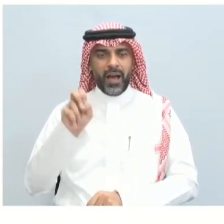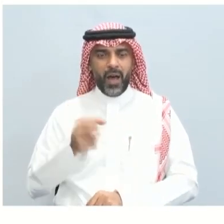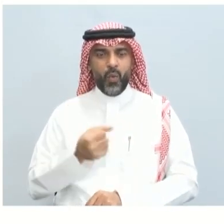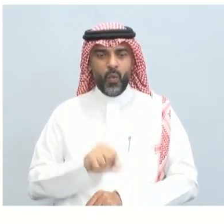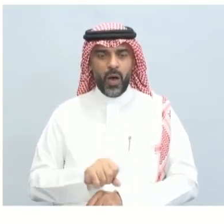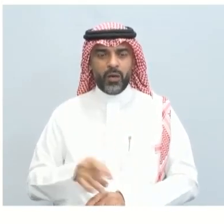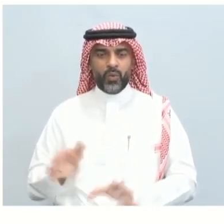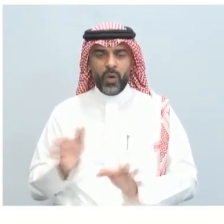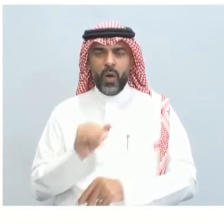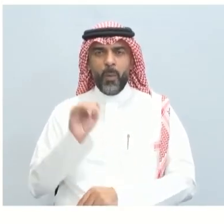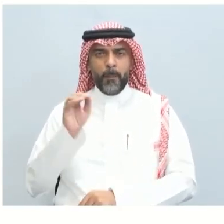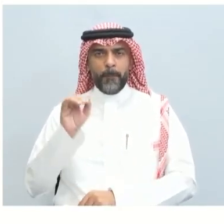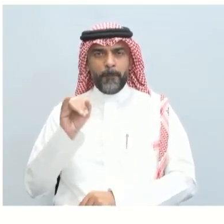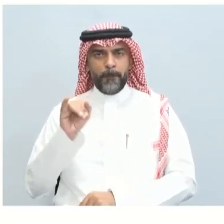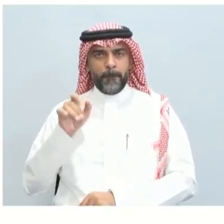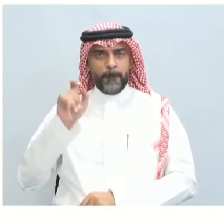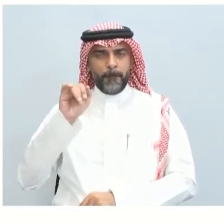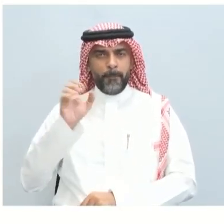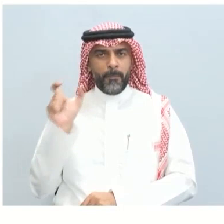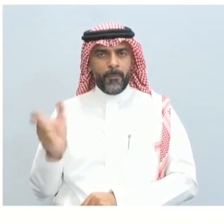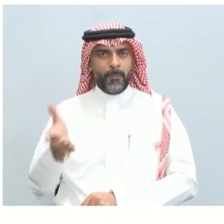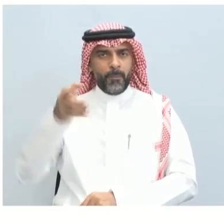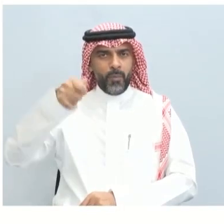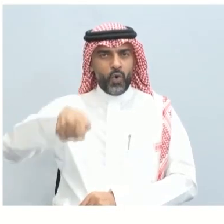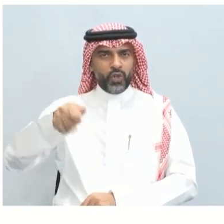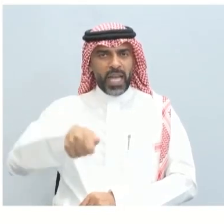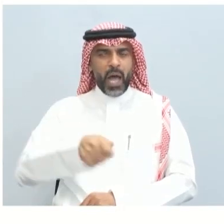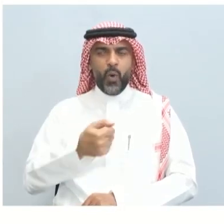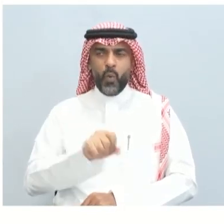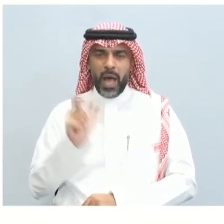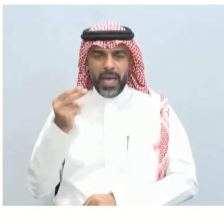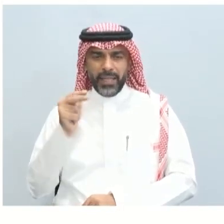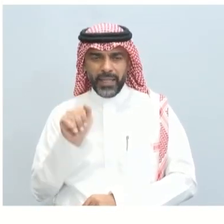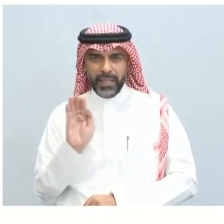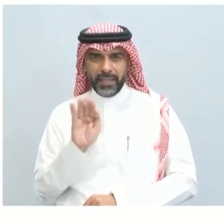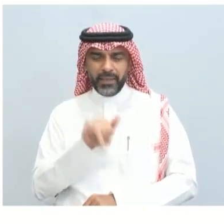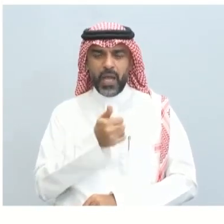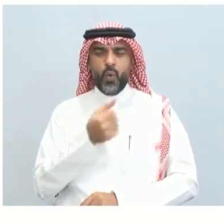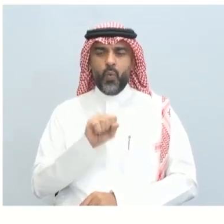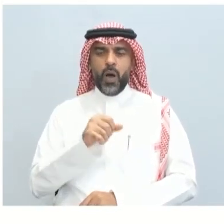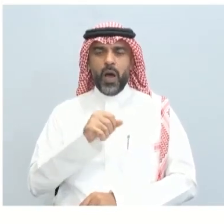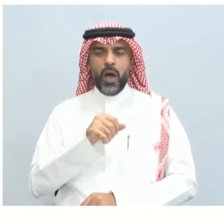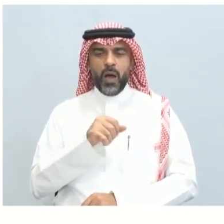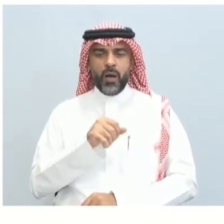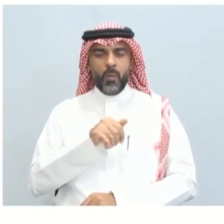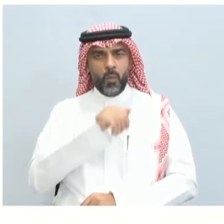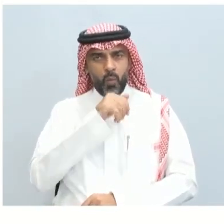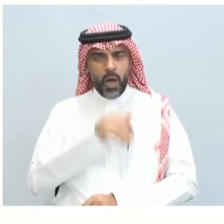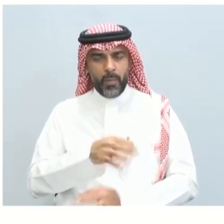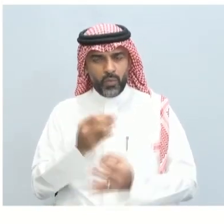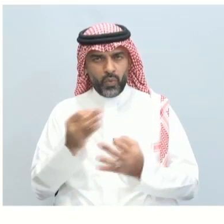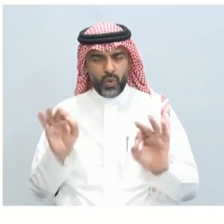النبيون من ربهم لا نفرق بين احد منهم ونحن لهم مسلمون